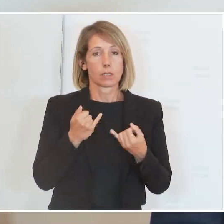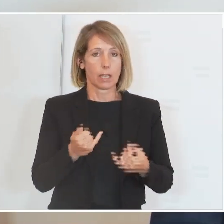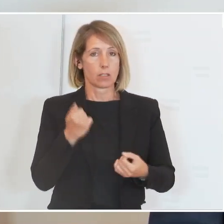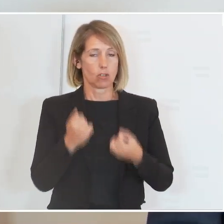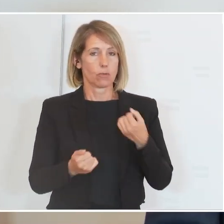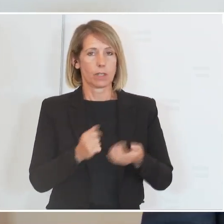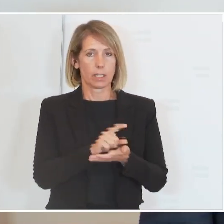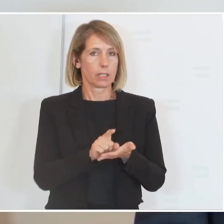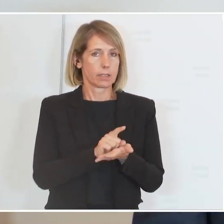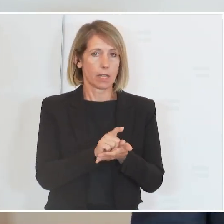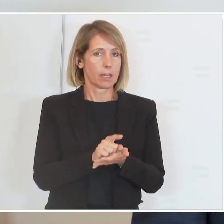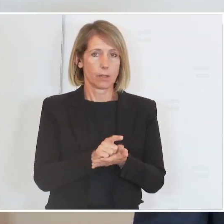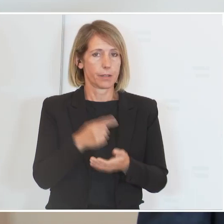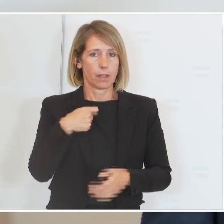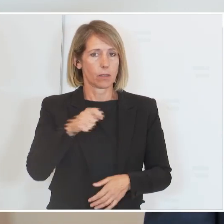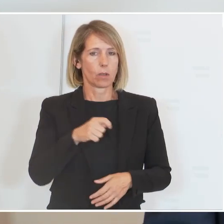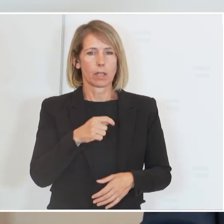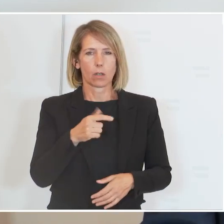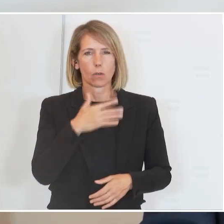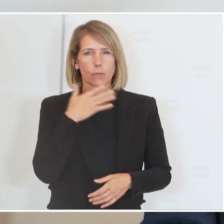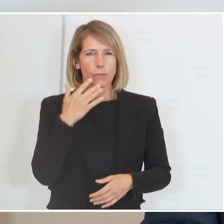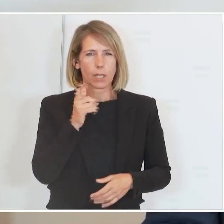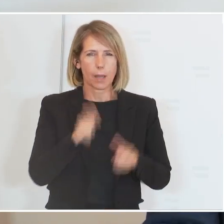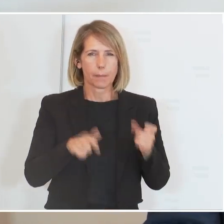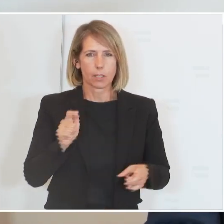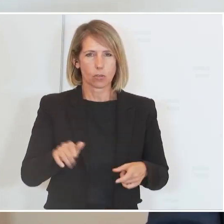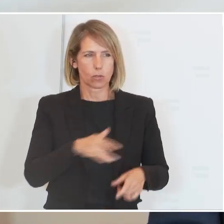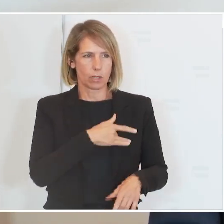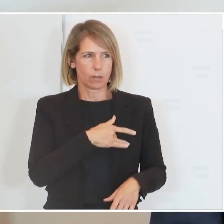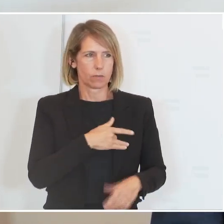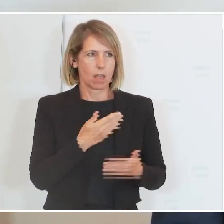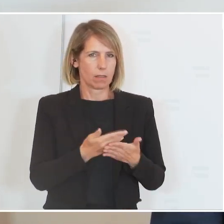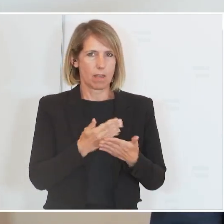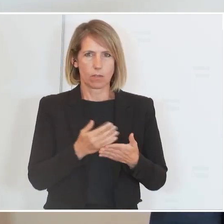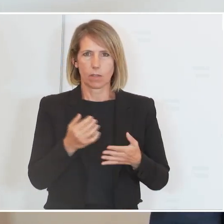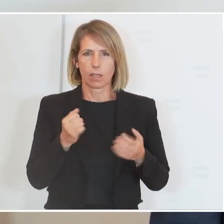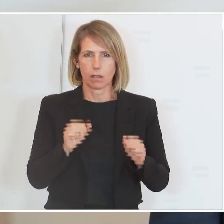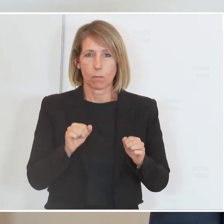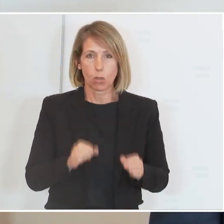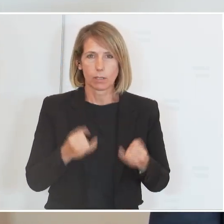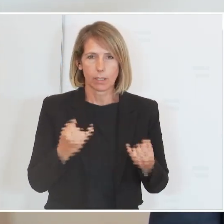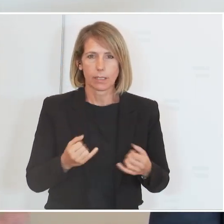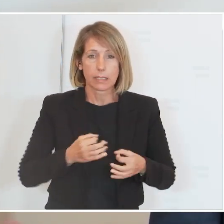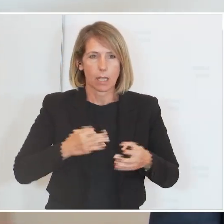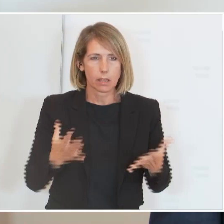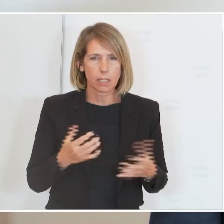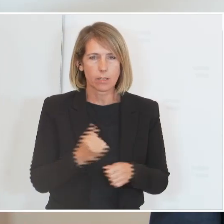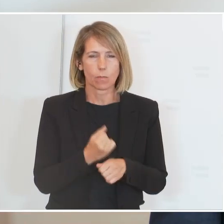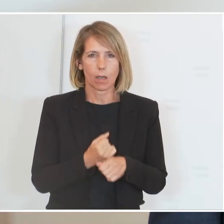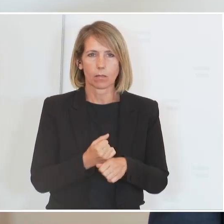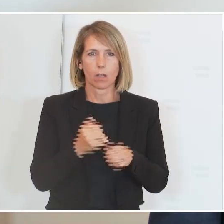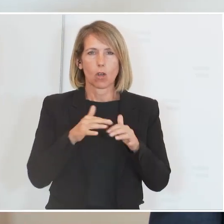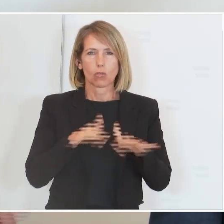treffen sehr, sehr viele Menschen und deswegen ist es keine Option, nicht zu helfen und keine Option, keine